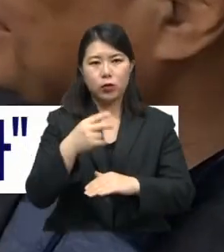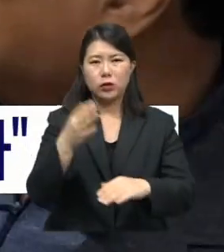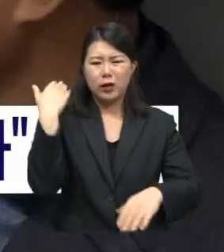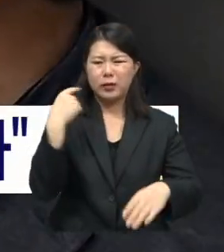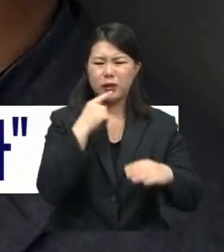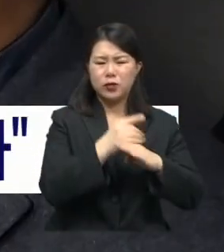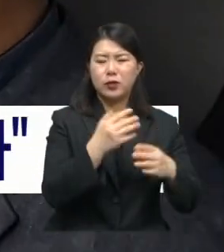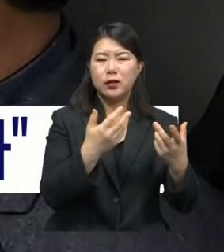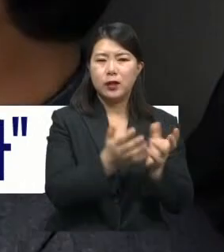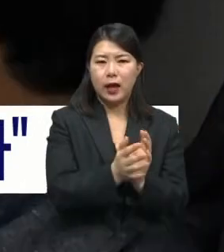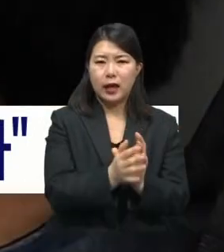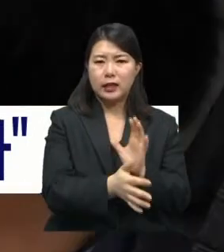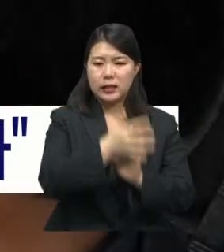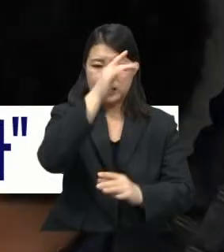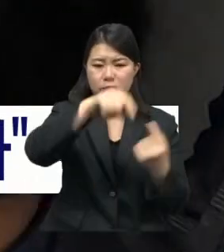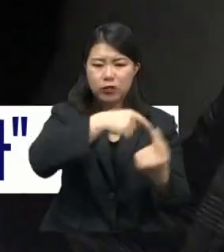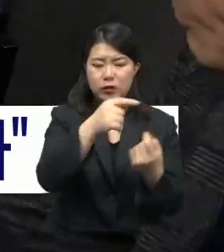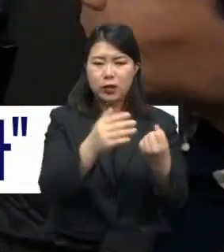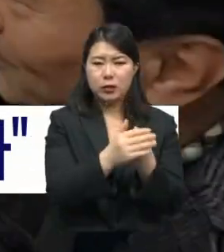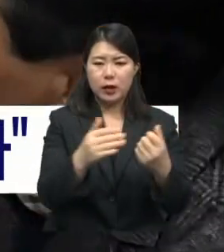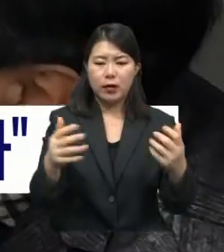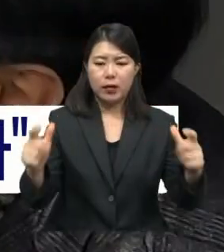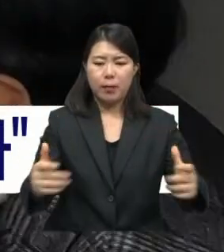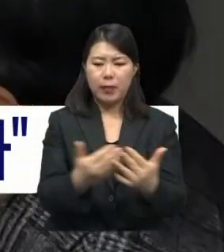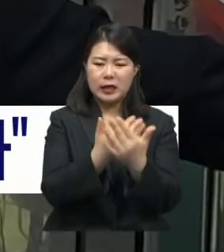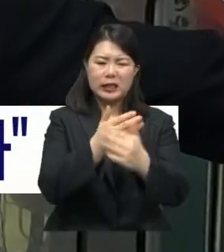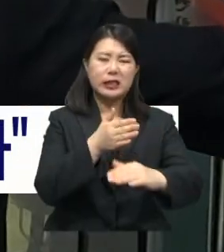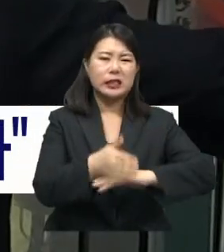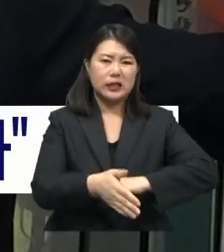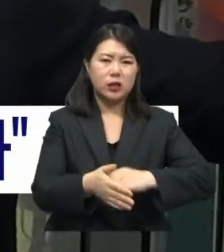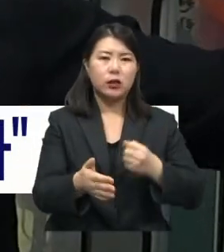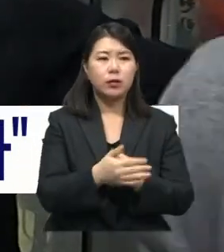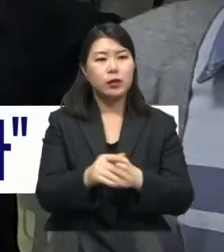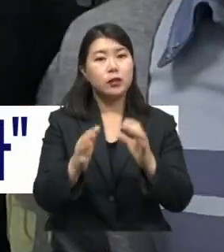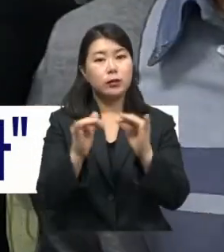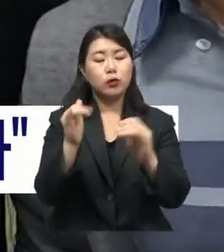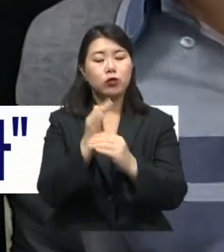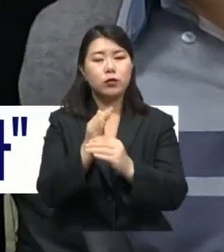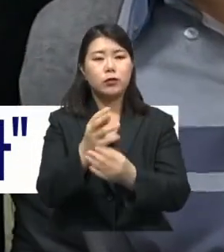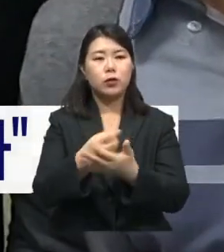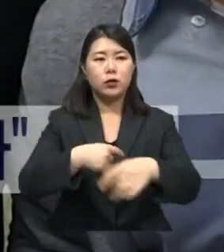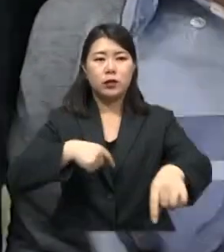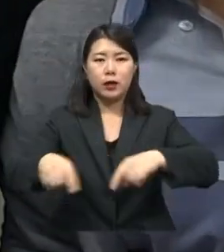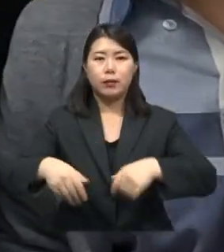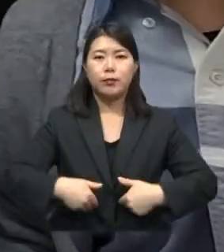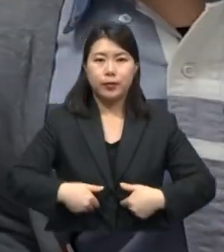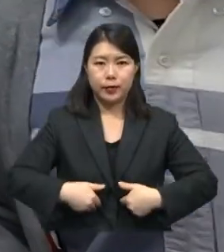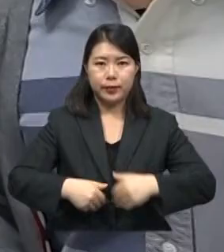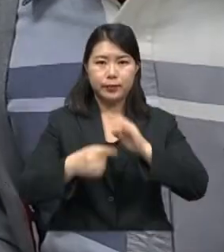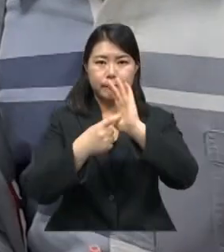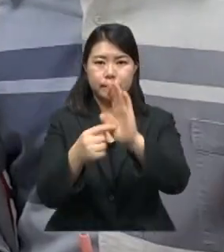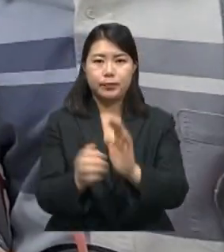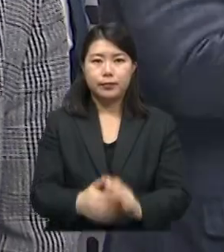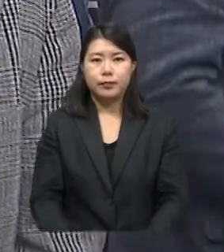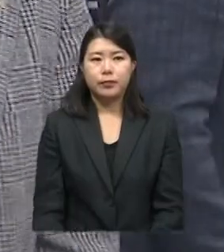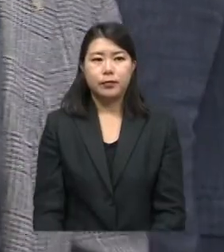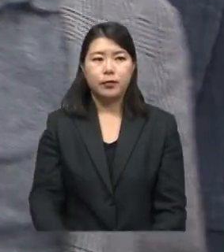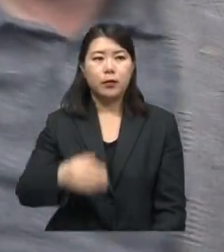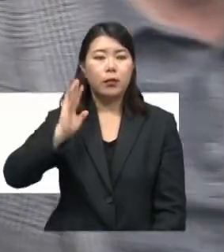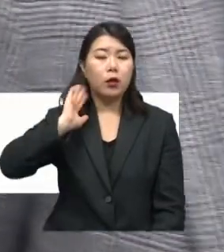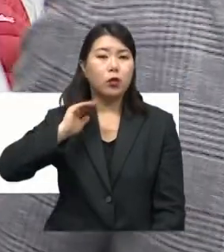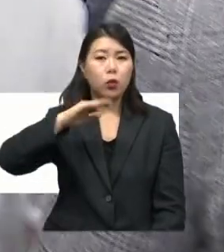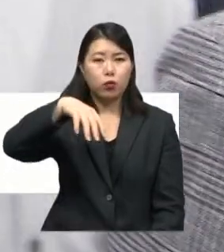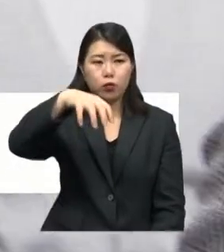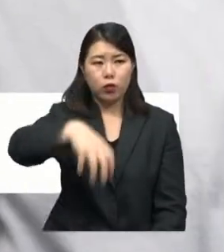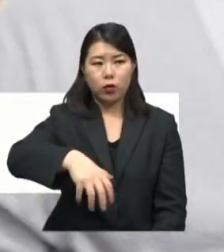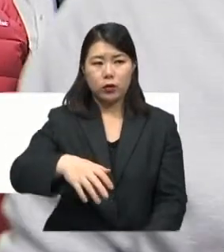주도의 의정부 시정으로 지역 발전이 지체됐다고 보고 시민 중심의 정책이 필요함을 강조했습니다. 의정부가 지난